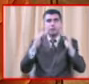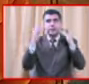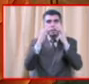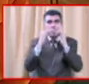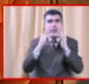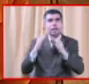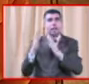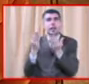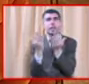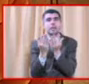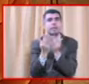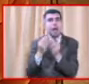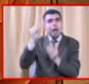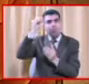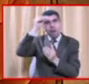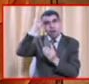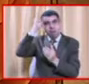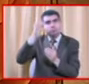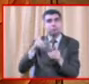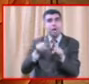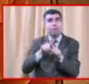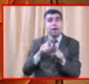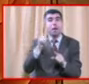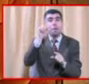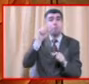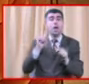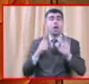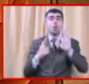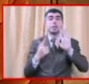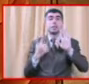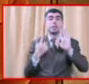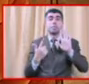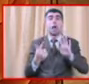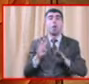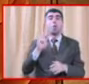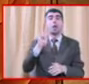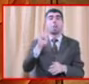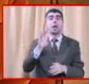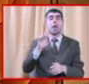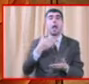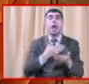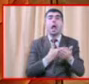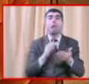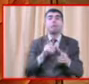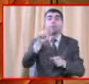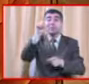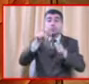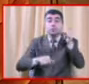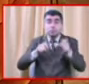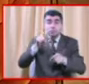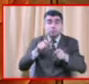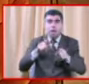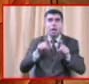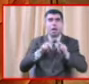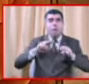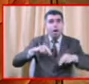الداخليات اللي كيستافد منها حاليا 147 ألف تلميذ وتلميذة، كاين كذلك الإطعام المدرسي